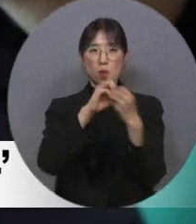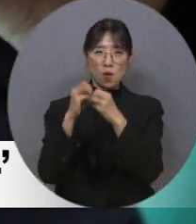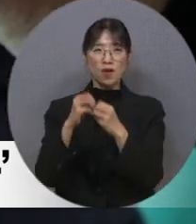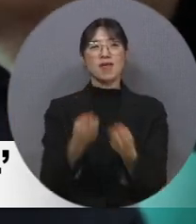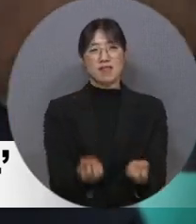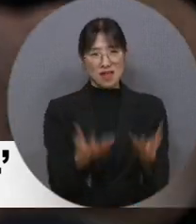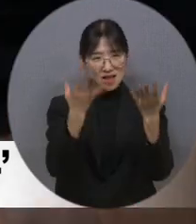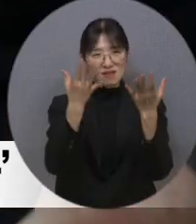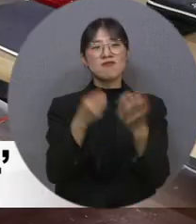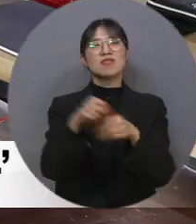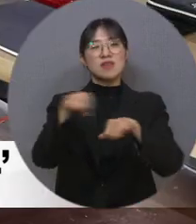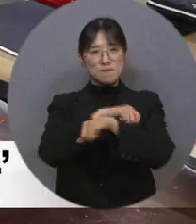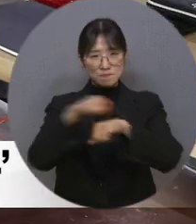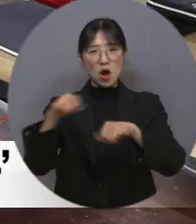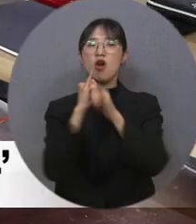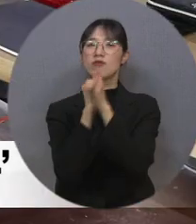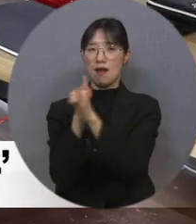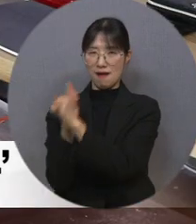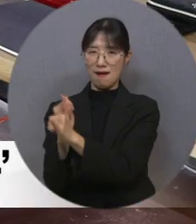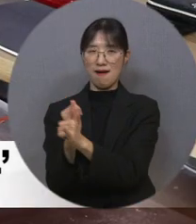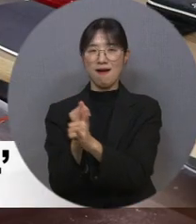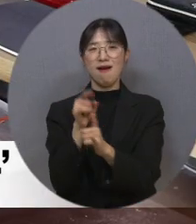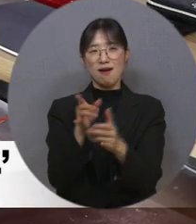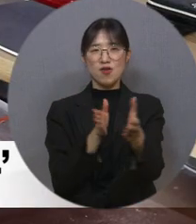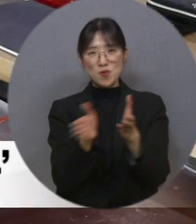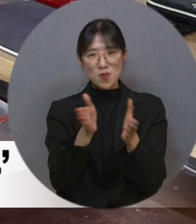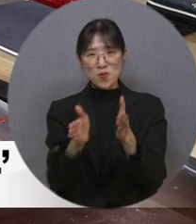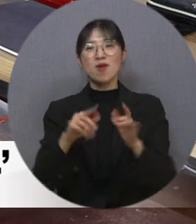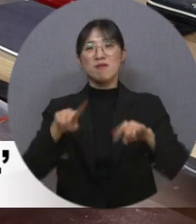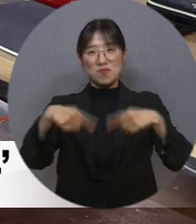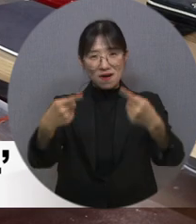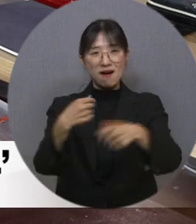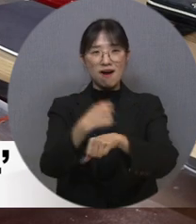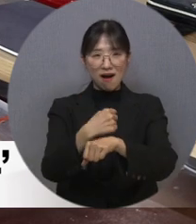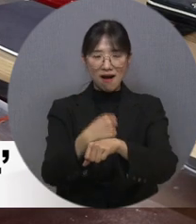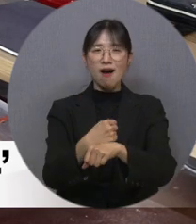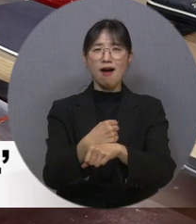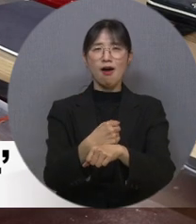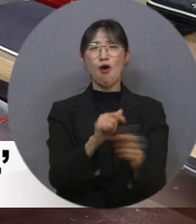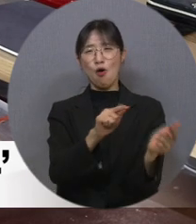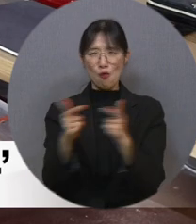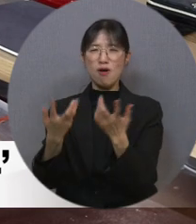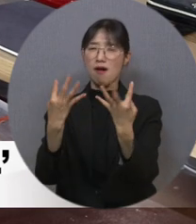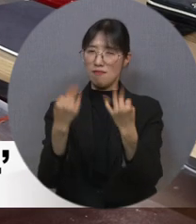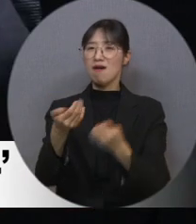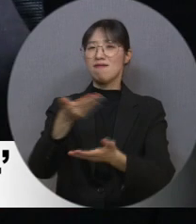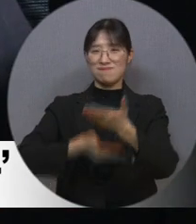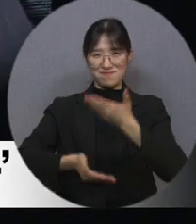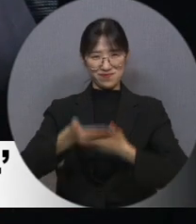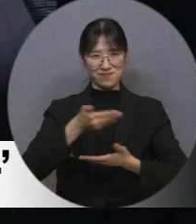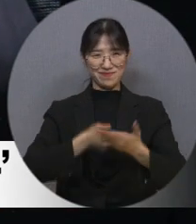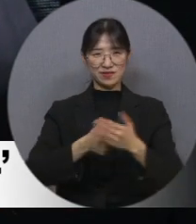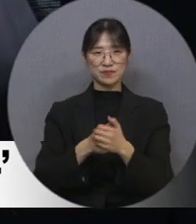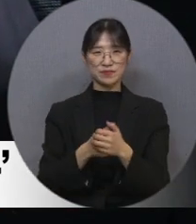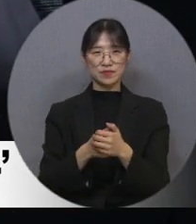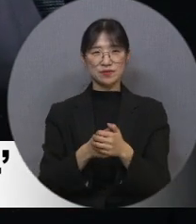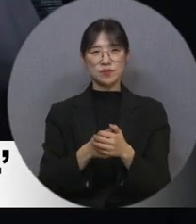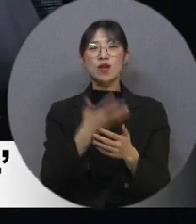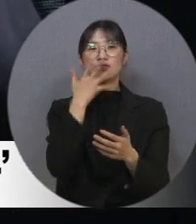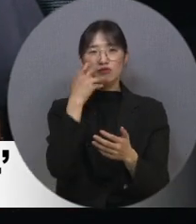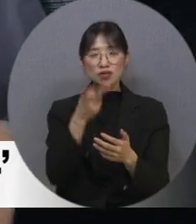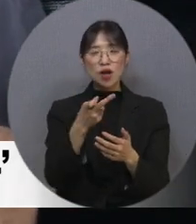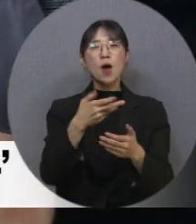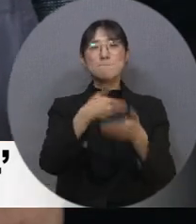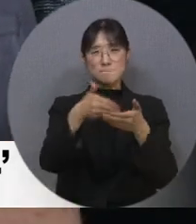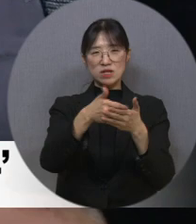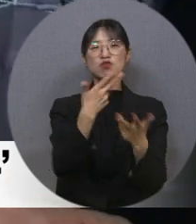순천미술대전 특별상 등 각종 도예대회 출품에 다수 수상한 바 있으며 순천미술협회